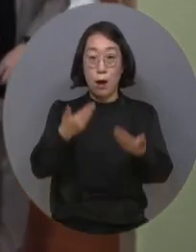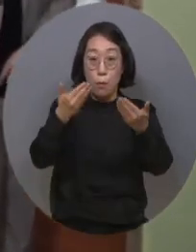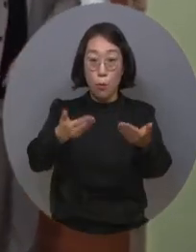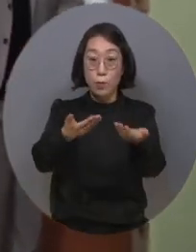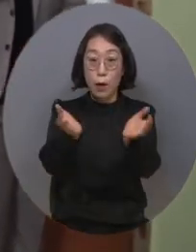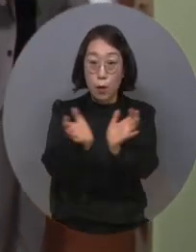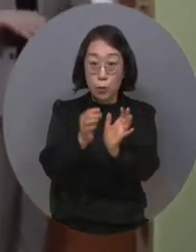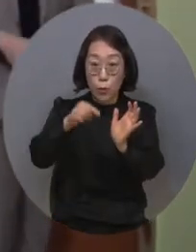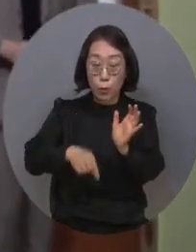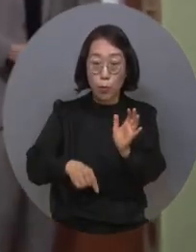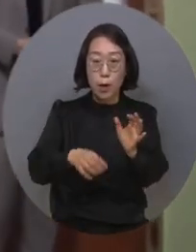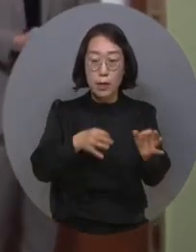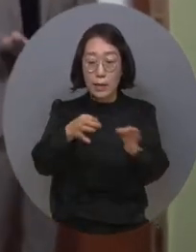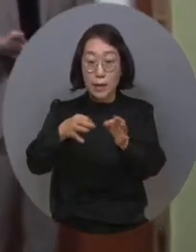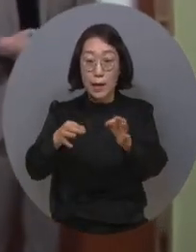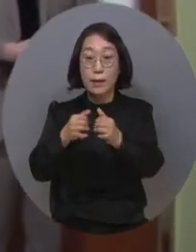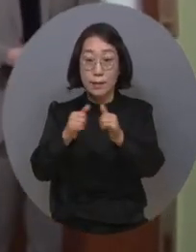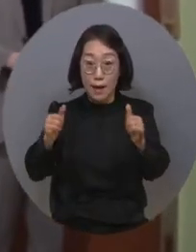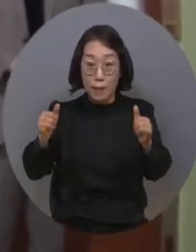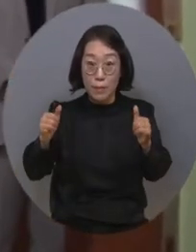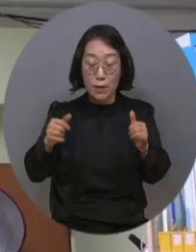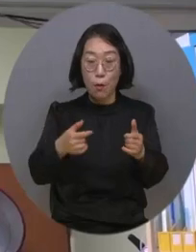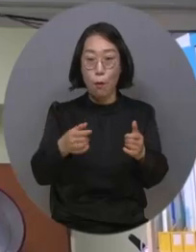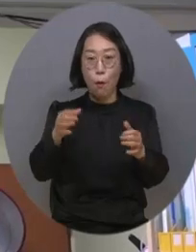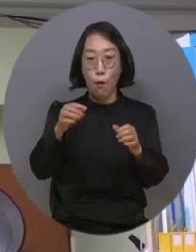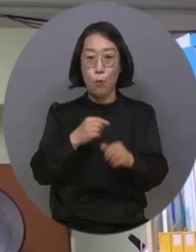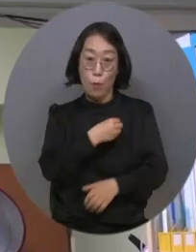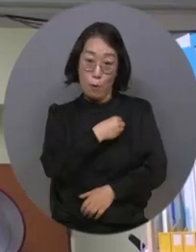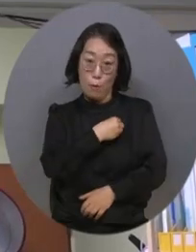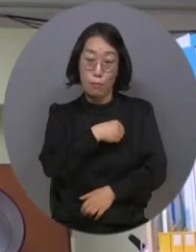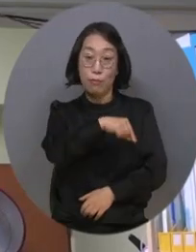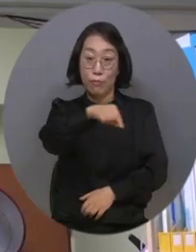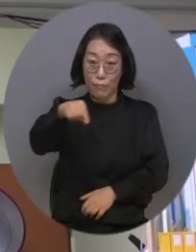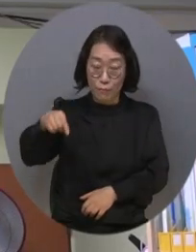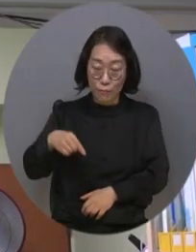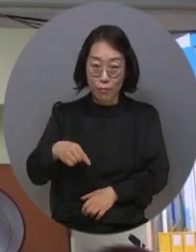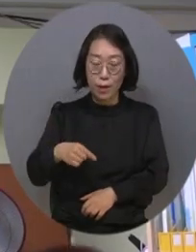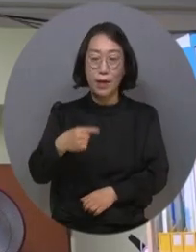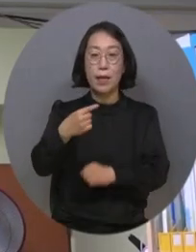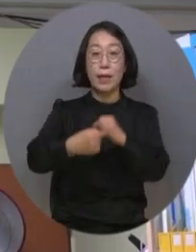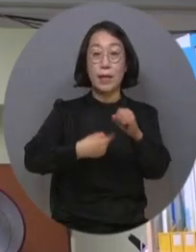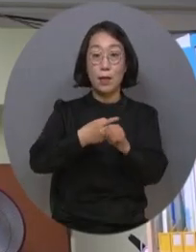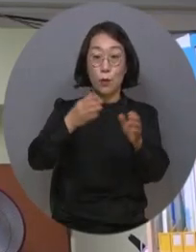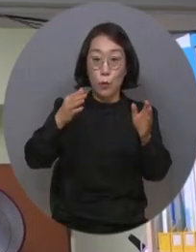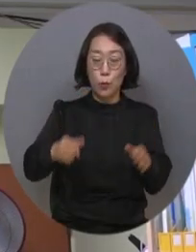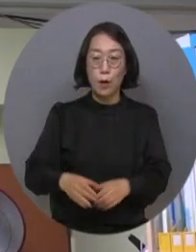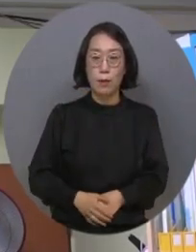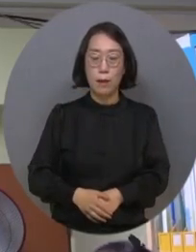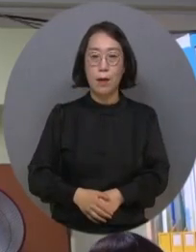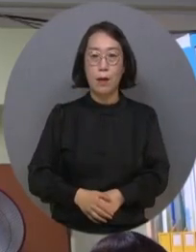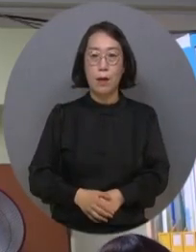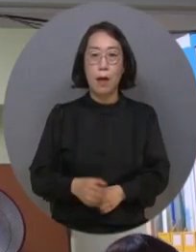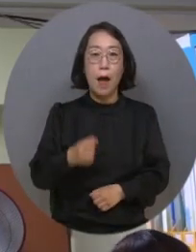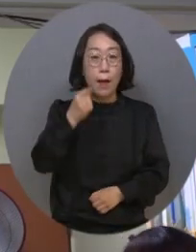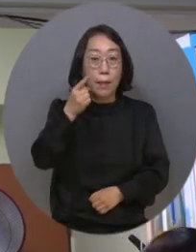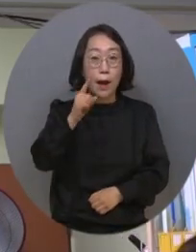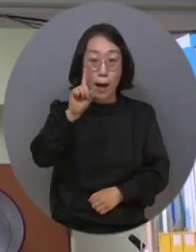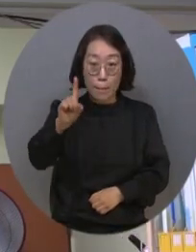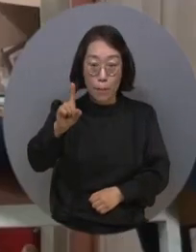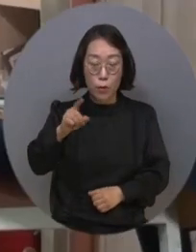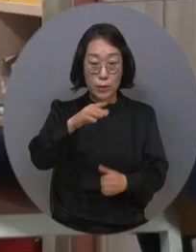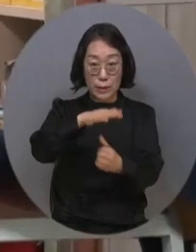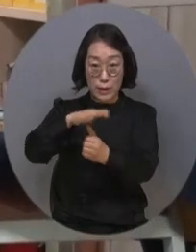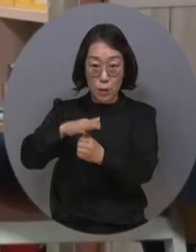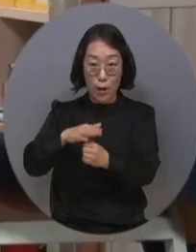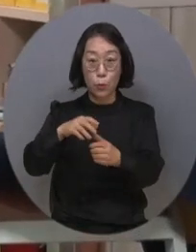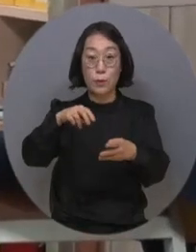의정부 지역 상공인으로 구성된 봉사단체로 이번 해에는 매월 1회 의정부 관내 지역아동센터를